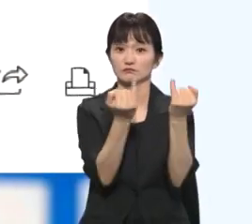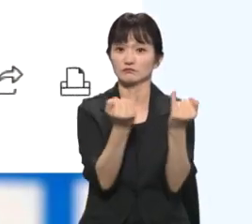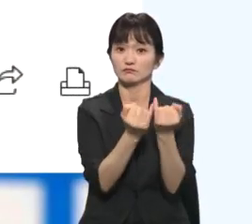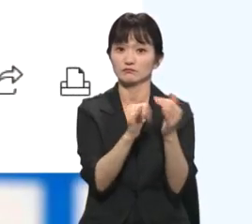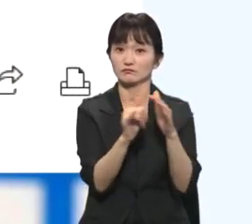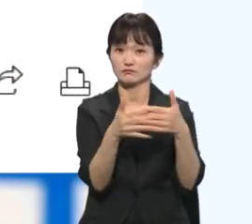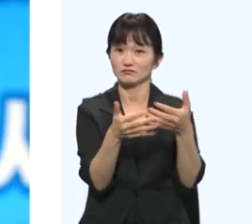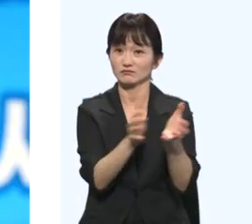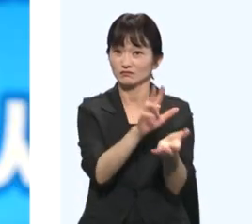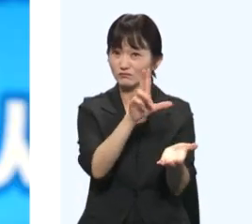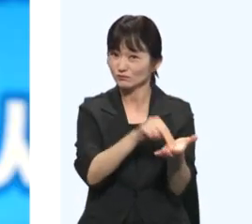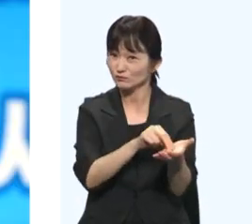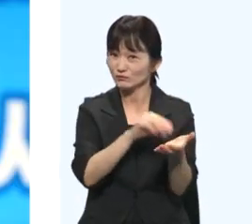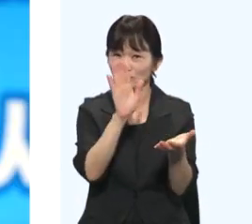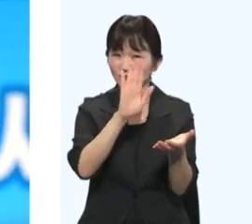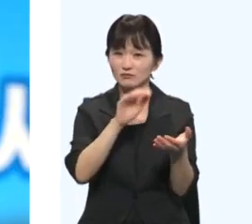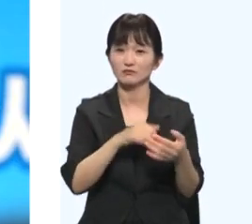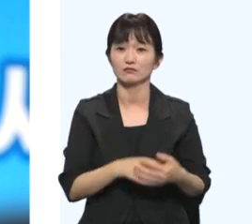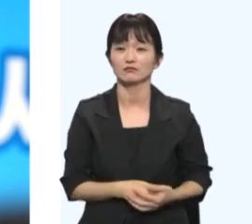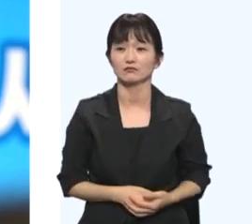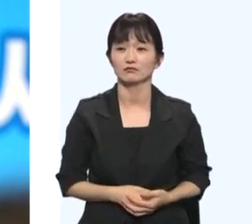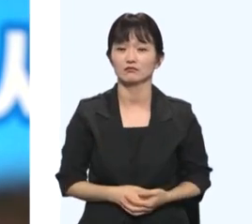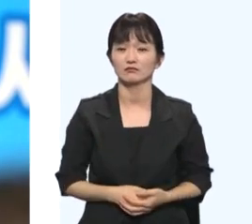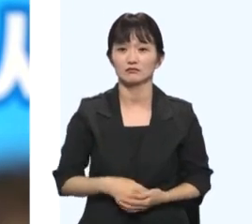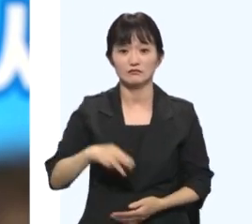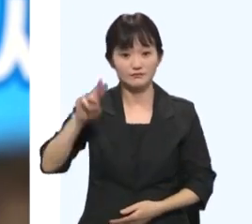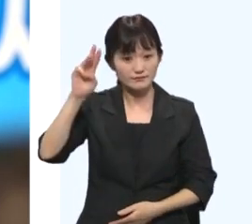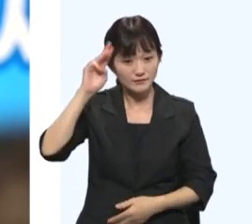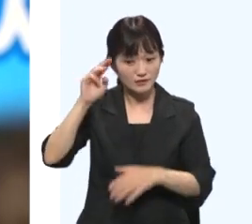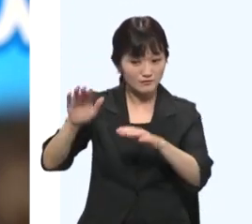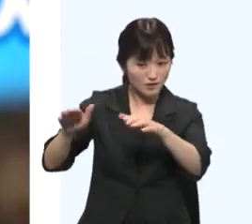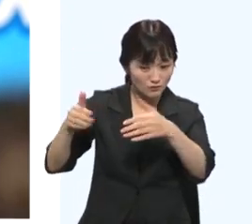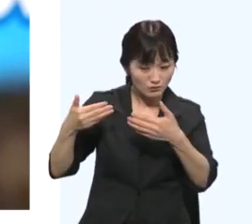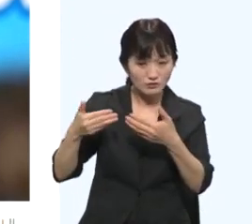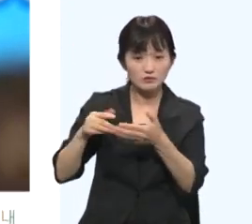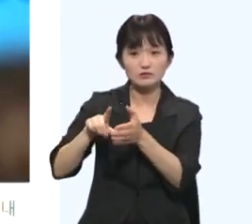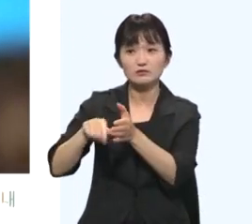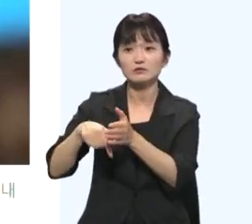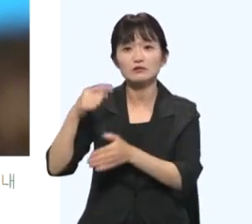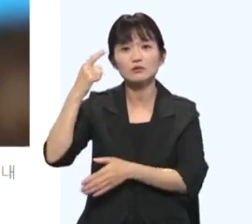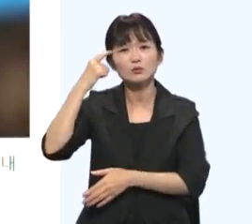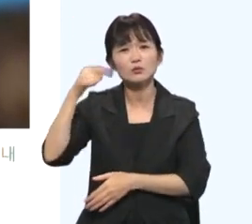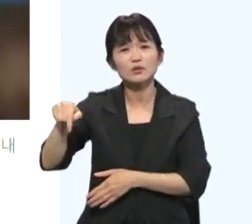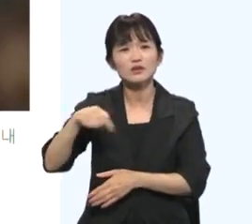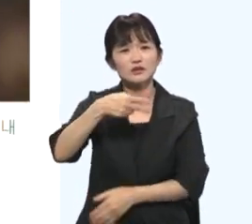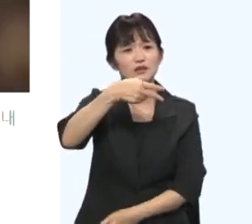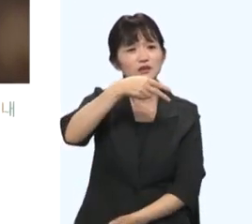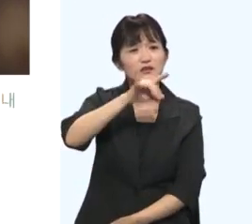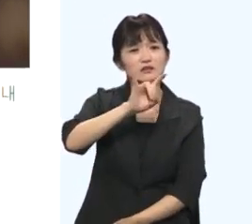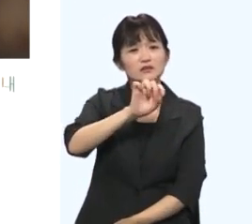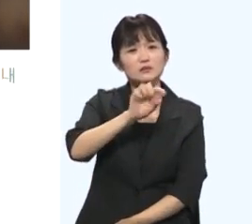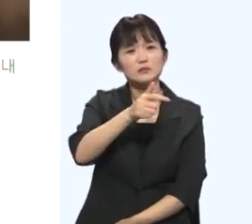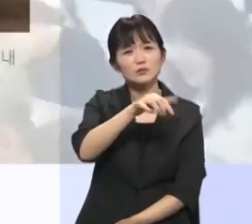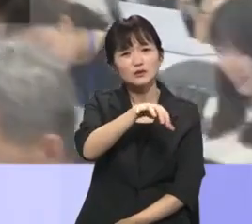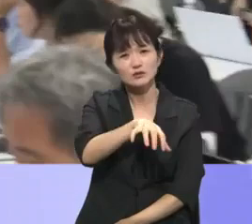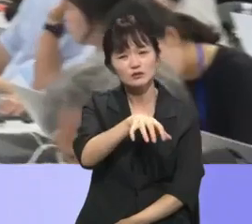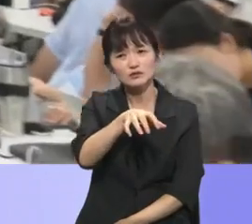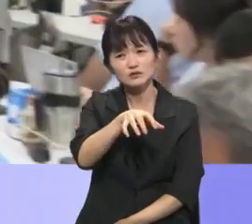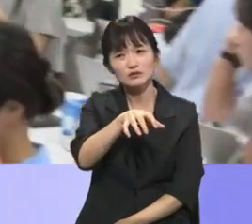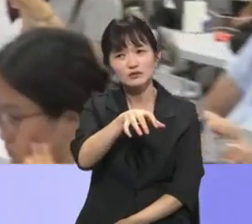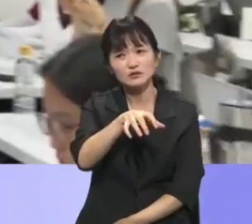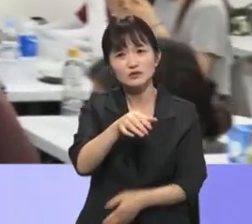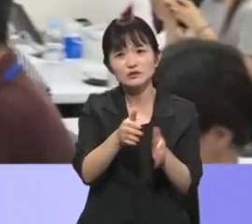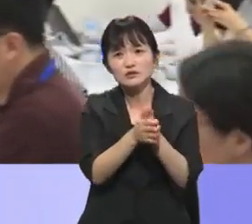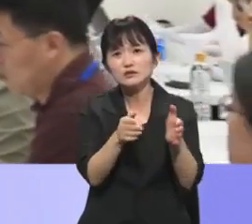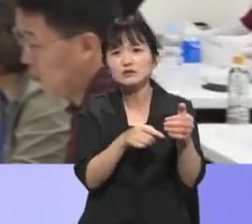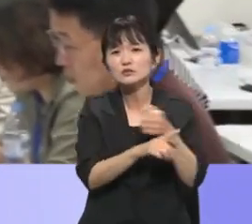문제라고 보진 않고 지금 이번 잼버리를 유치하는 과정에서 예를 들면 왜 거기에 새만금이어야 됐느냐라는 문제부터 우리가